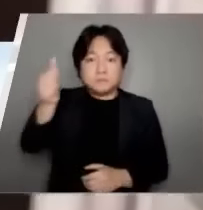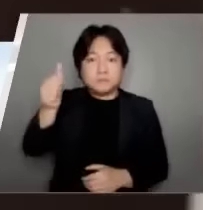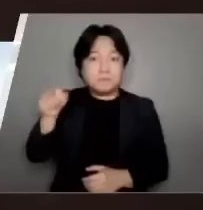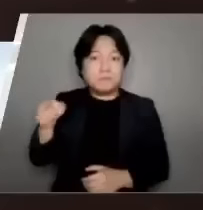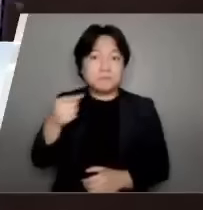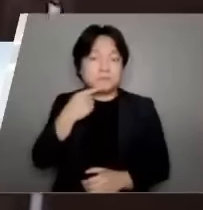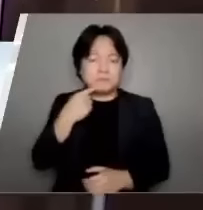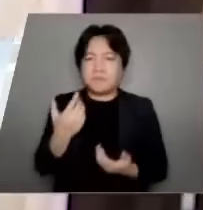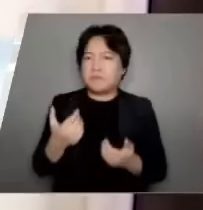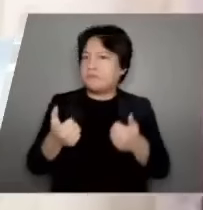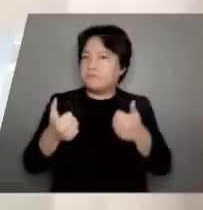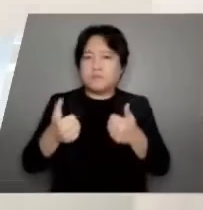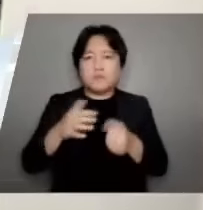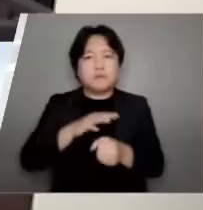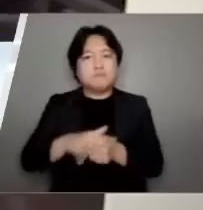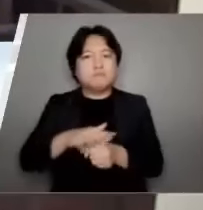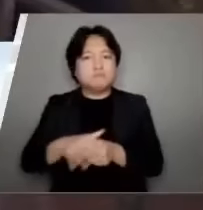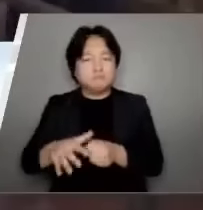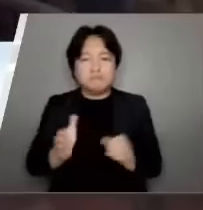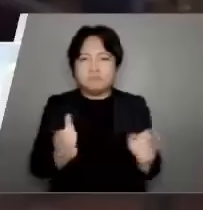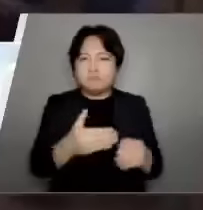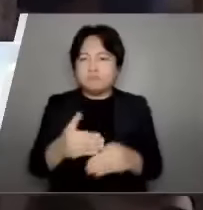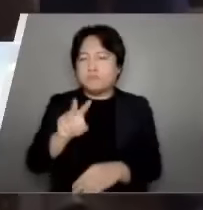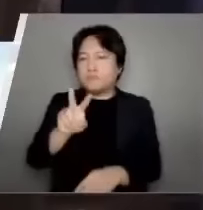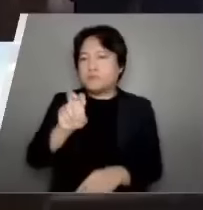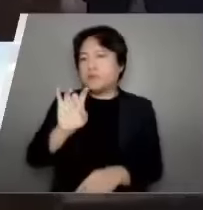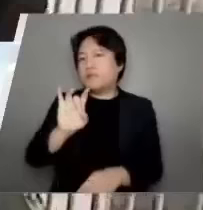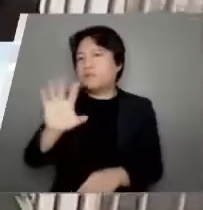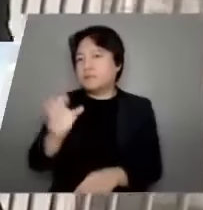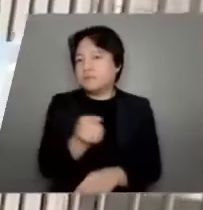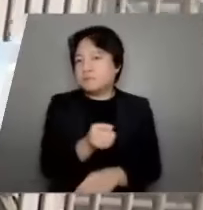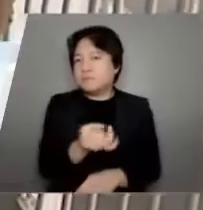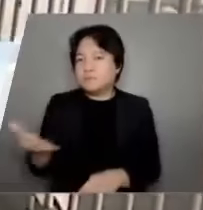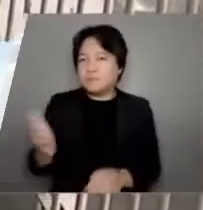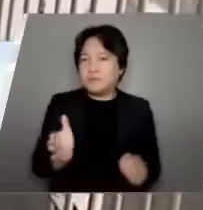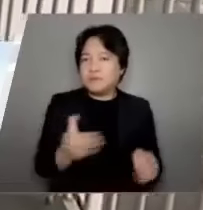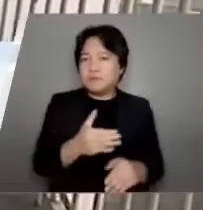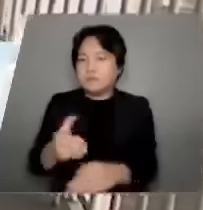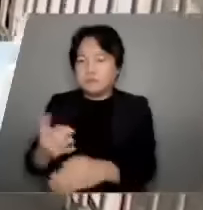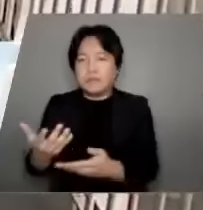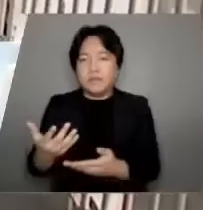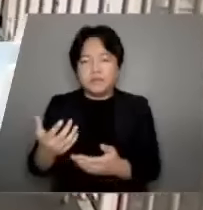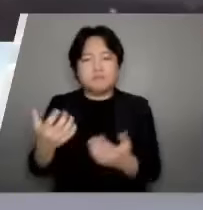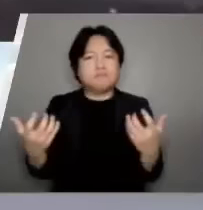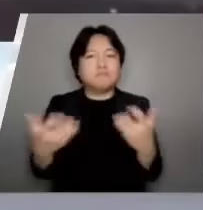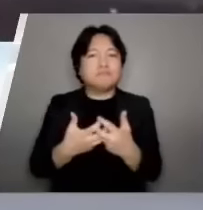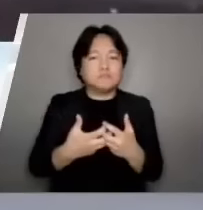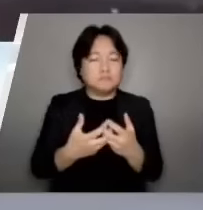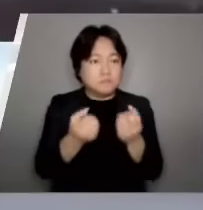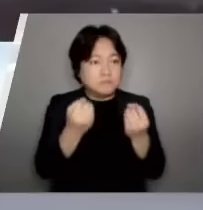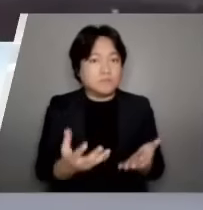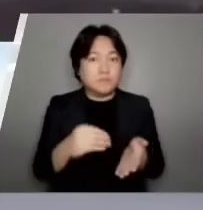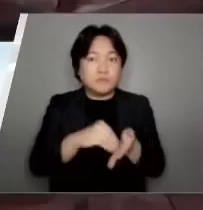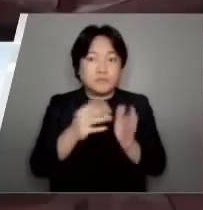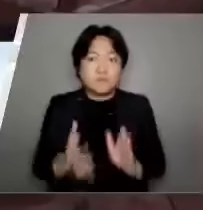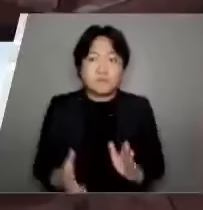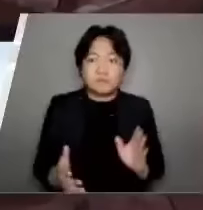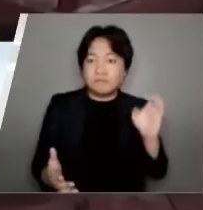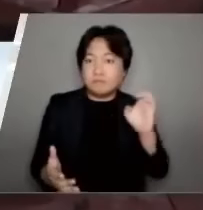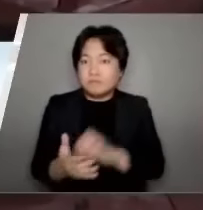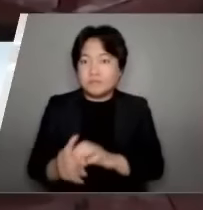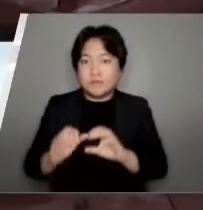kanilang 285 classrooms sa inaasahang dami ng mga estudyante. Bukod sa mga gurong abala sa paghahanda